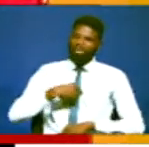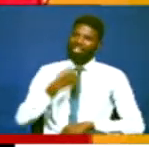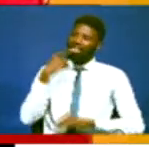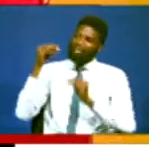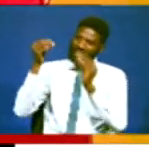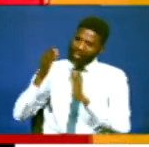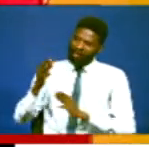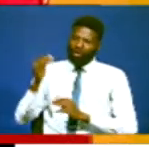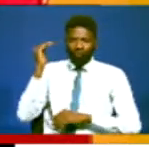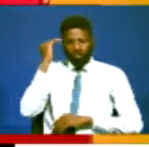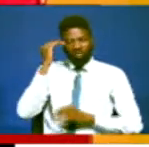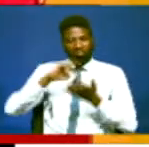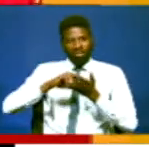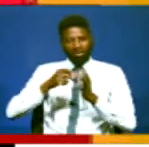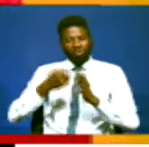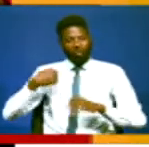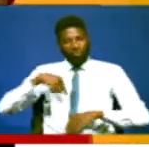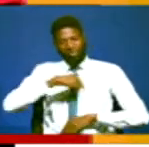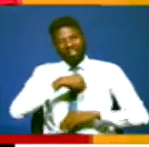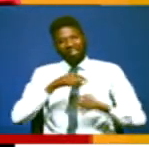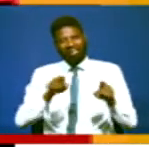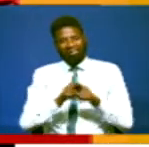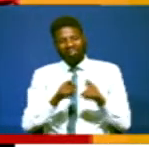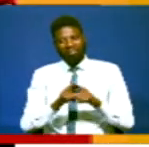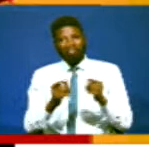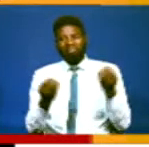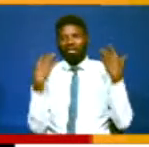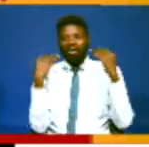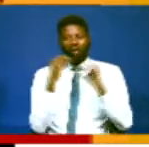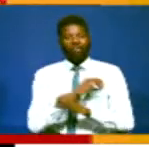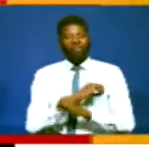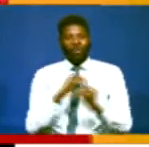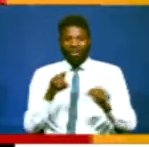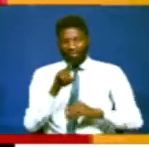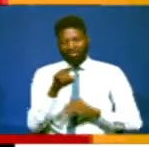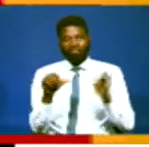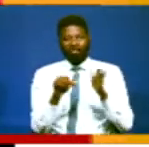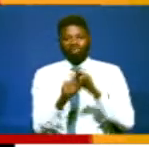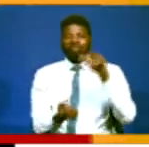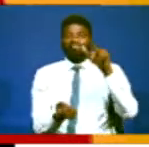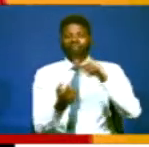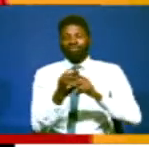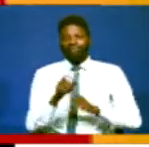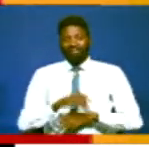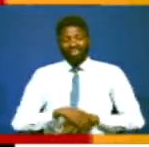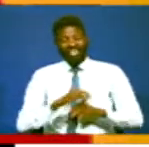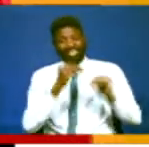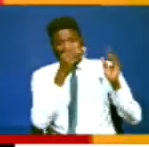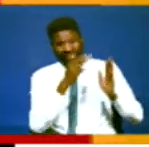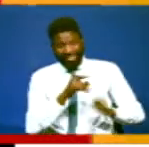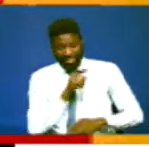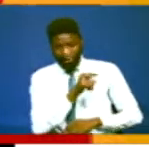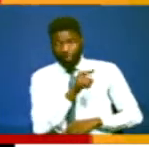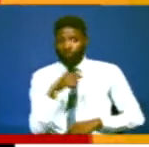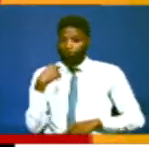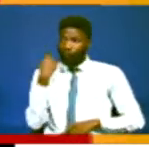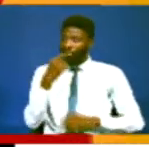ni wadogo. Na suala hili ndilo limeleta matatizo. Kwa hivyo walimu wanafundishwa na watu ambao hawaelewi mtaala,